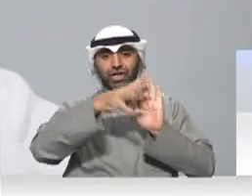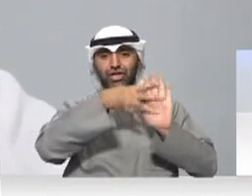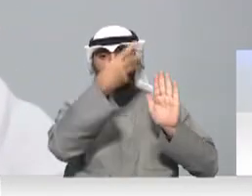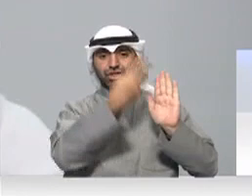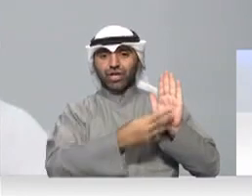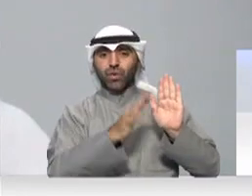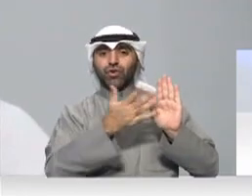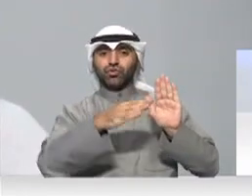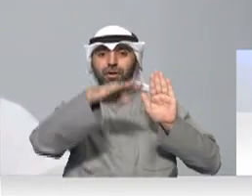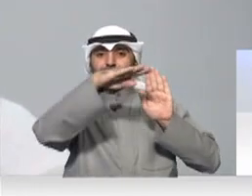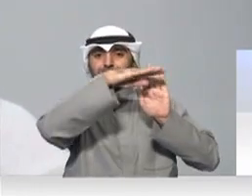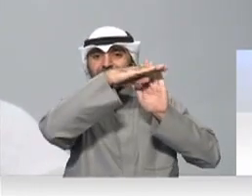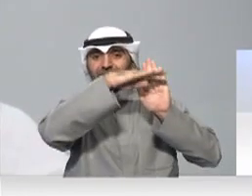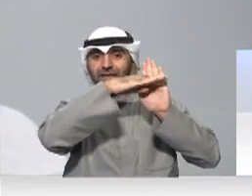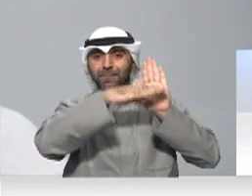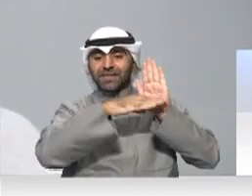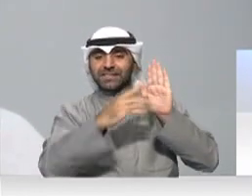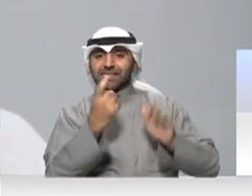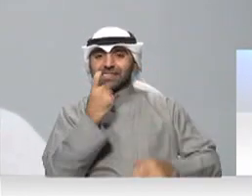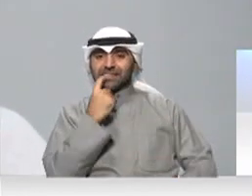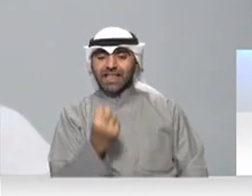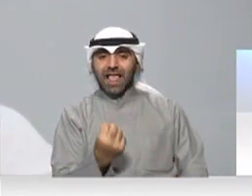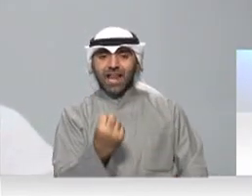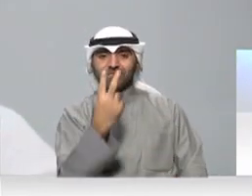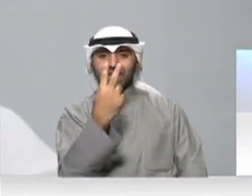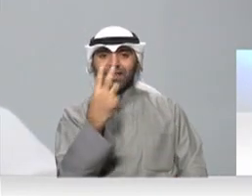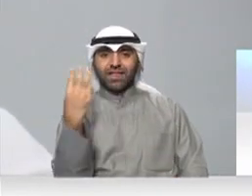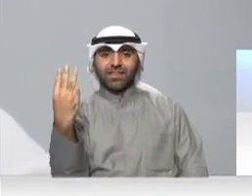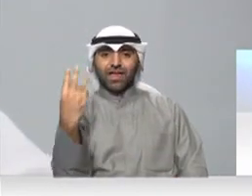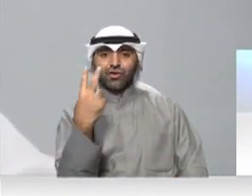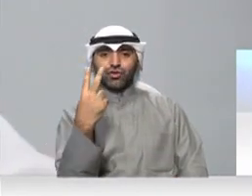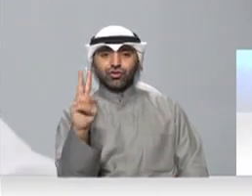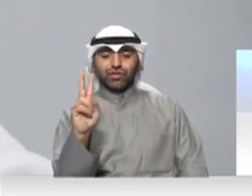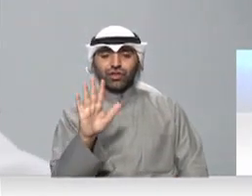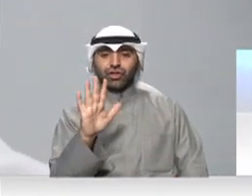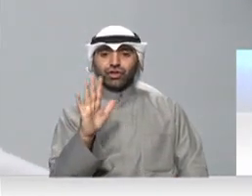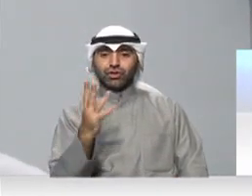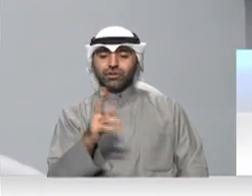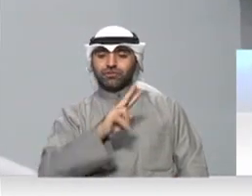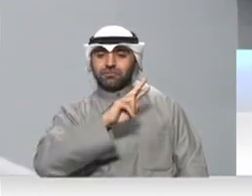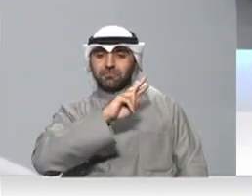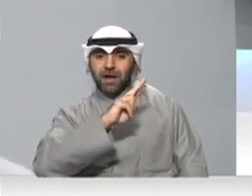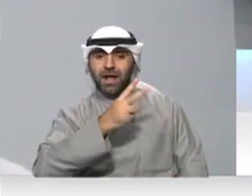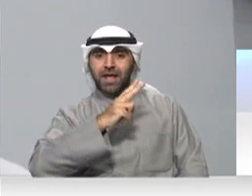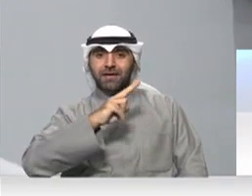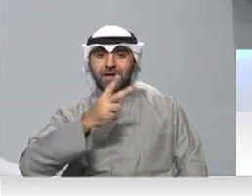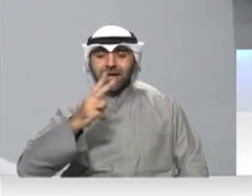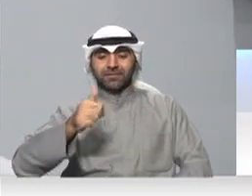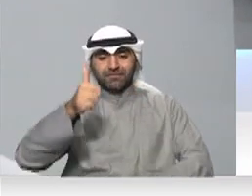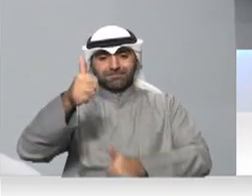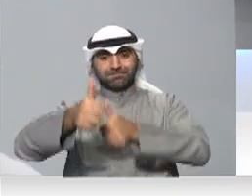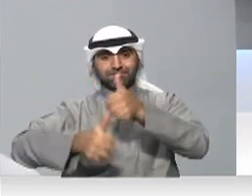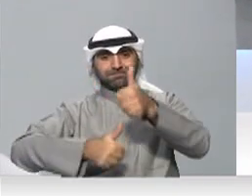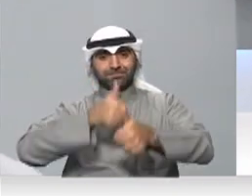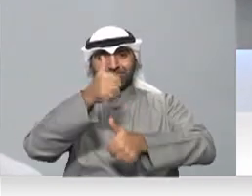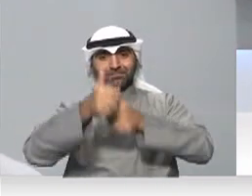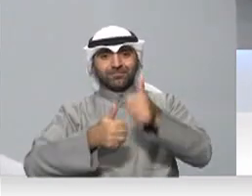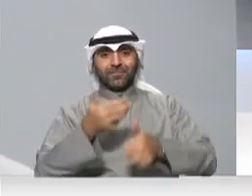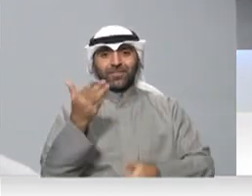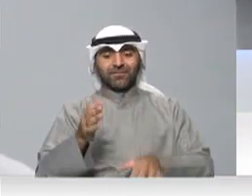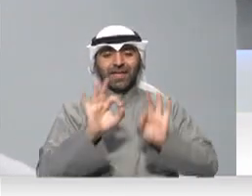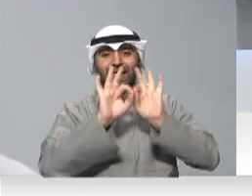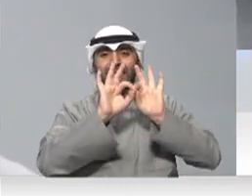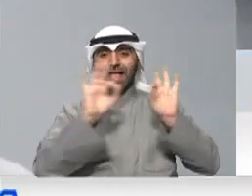واليوم نهتم أيضا في هذا المهرجان بأن تكون مساحة لإبراز الطاقات الشبابية المميزة على خشبة